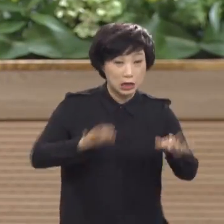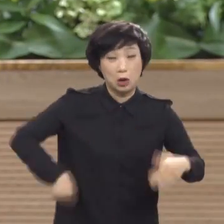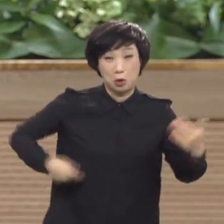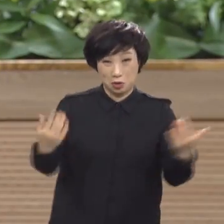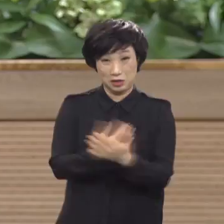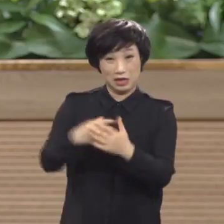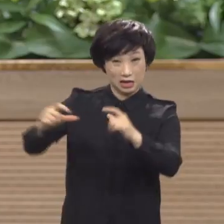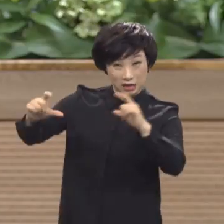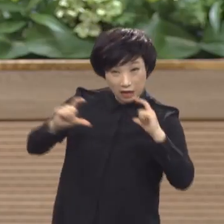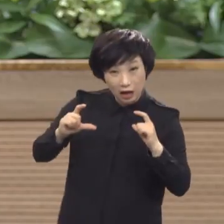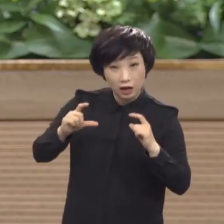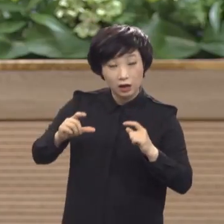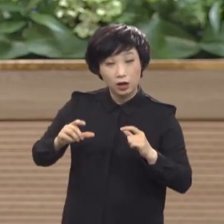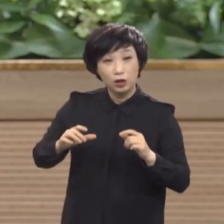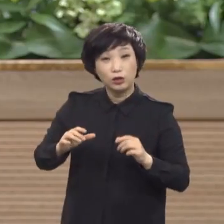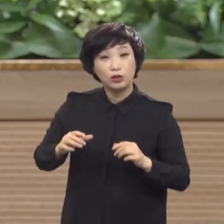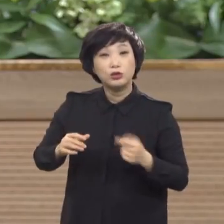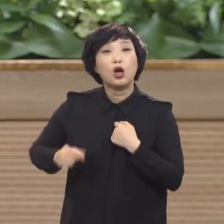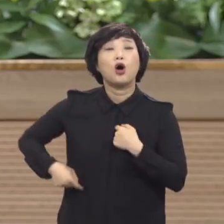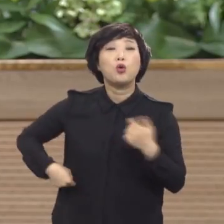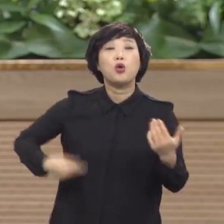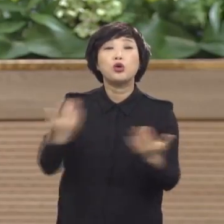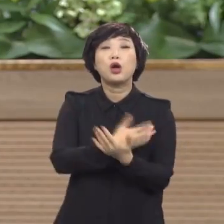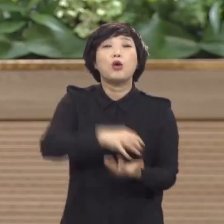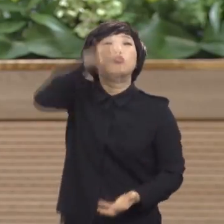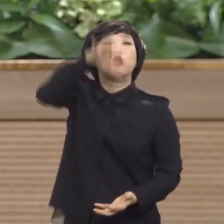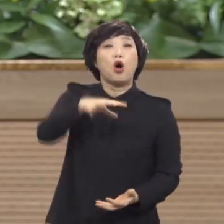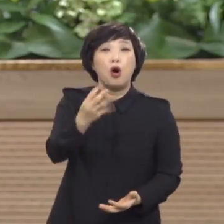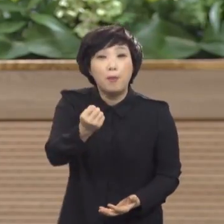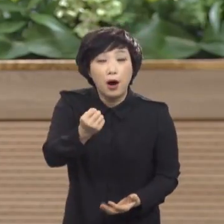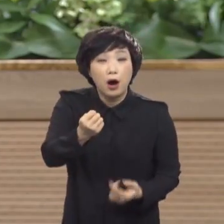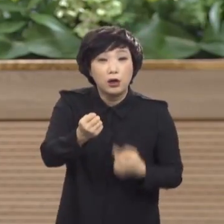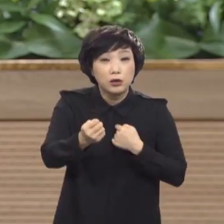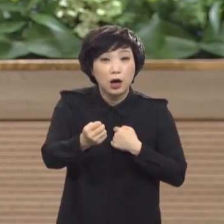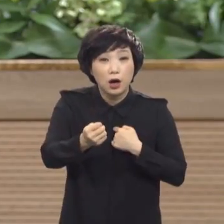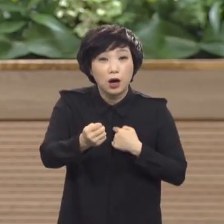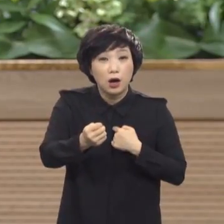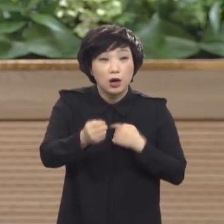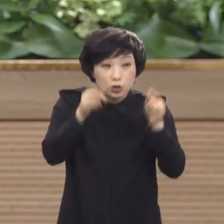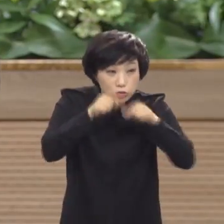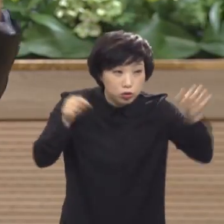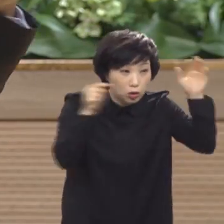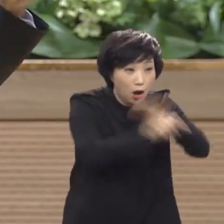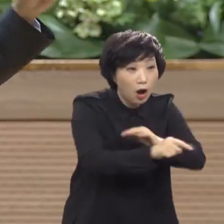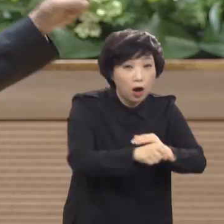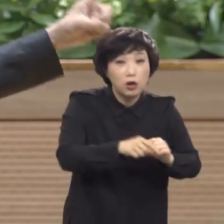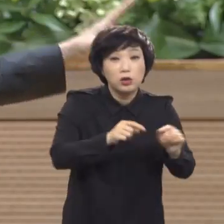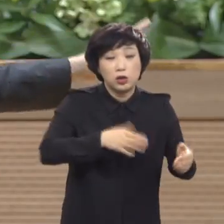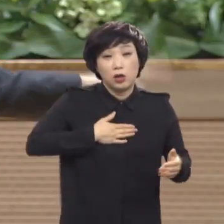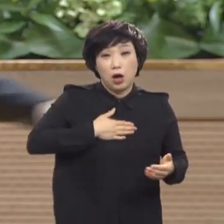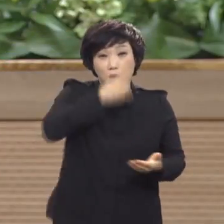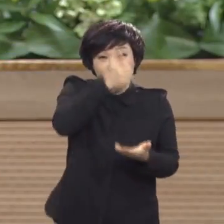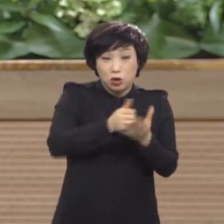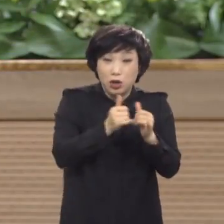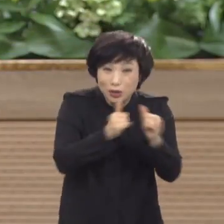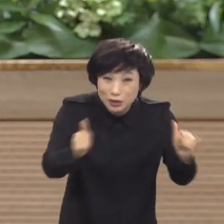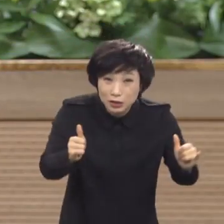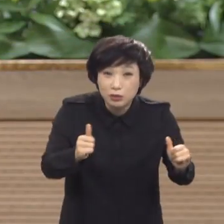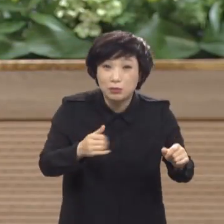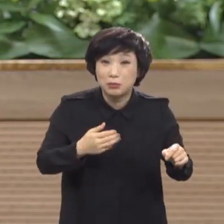회개하라. 얼만큼 회개해야 되느냐? 내가 지옥 갈 죄인인